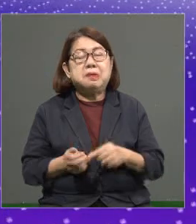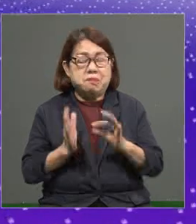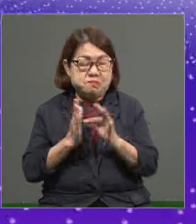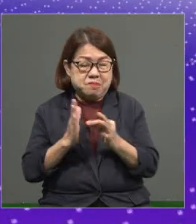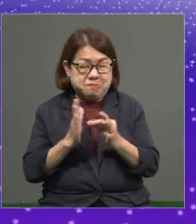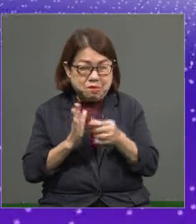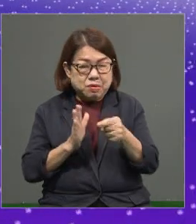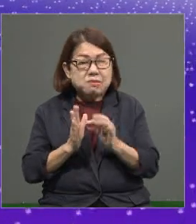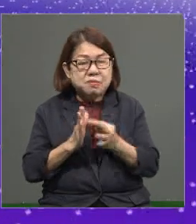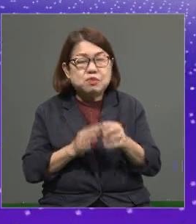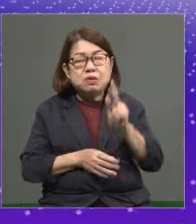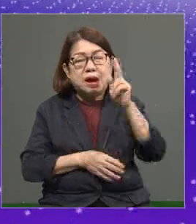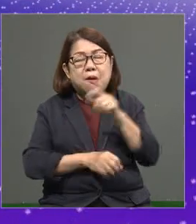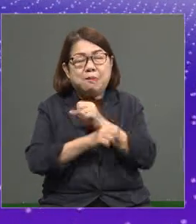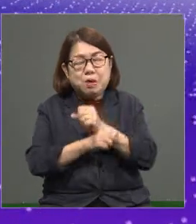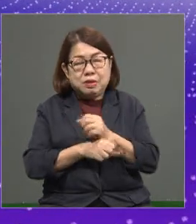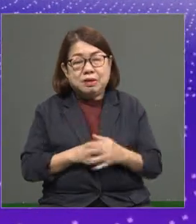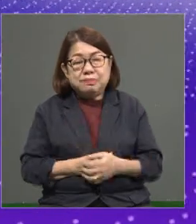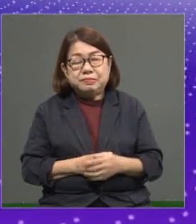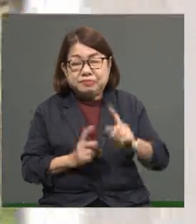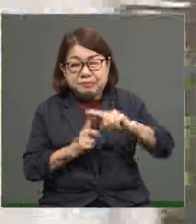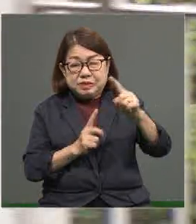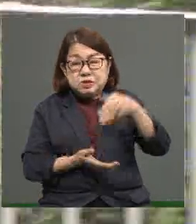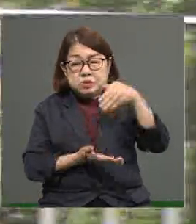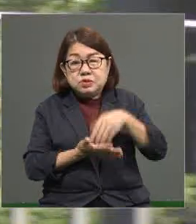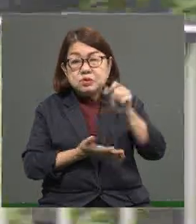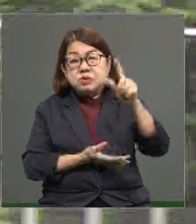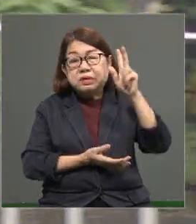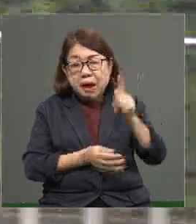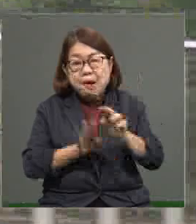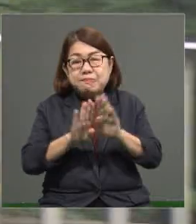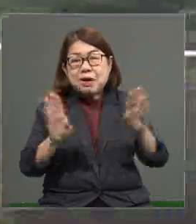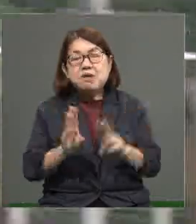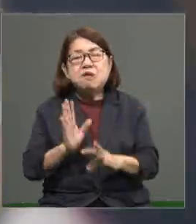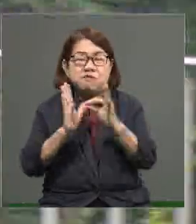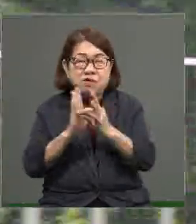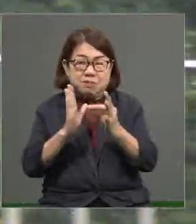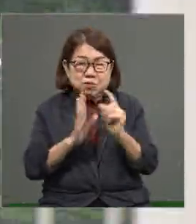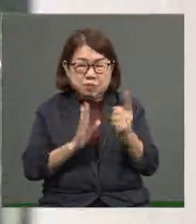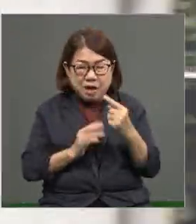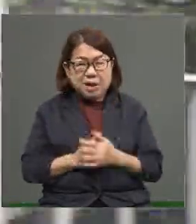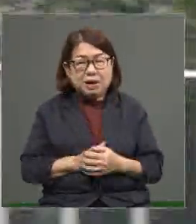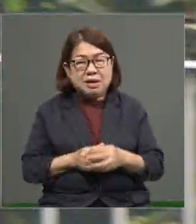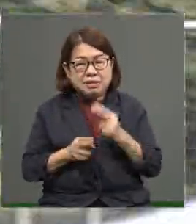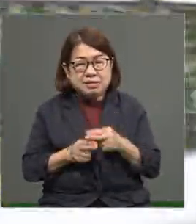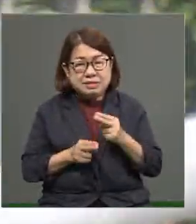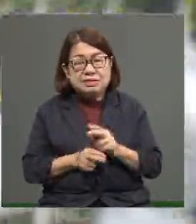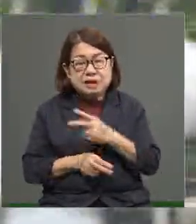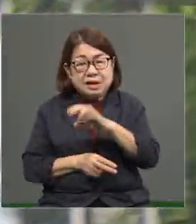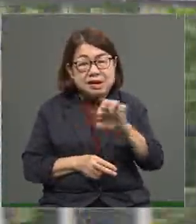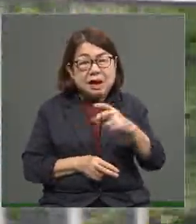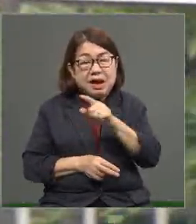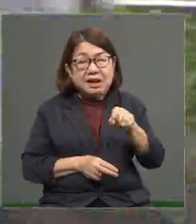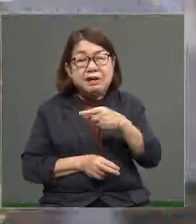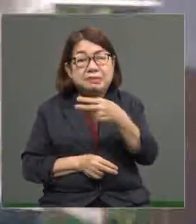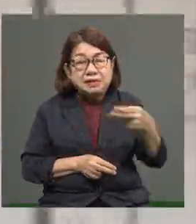ครับอันดับ 1นะครับก็คือเป็นเรื่องศูนยต่อต่อต้านข่าวปลอมเเปิดเพจ Facebookใหม่นะชื่อว่า goverment Office regionนะครับ